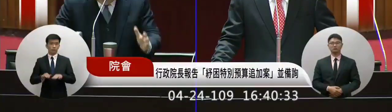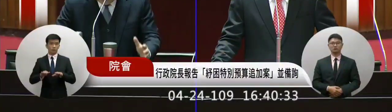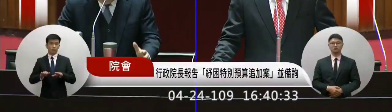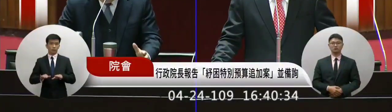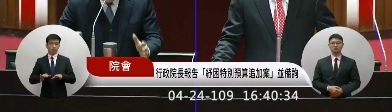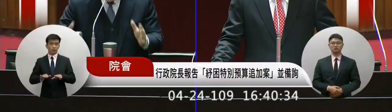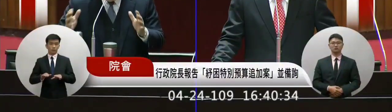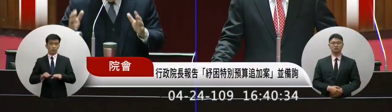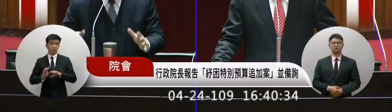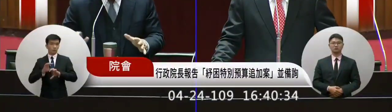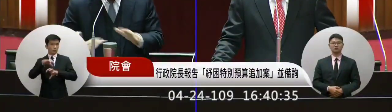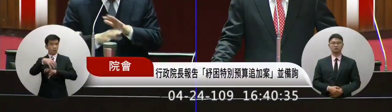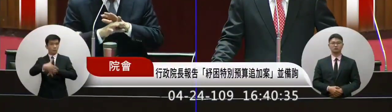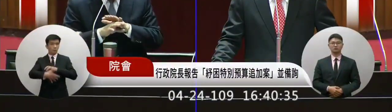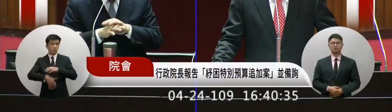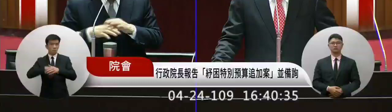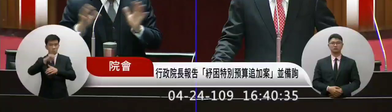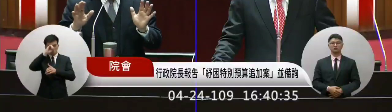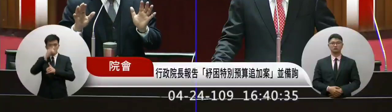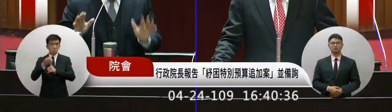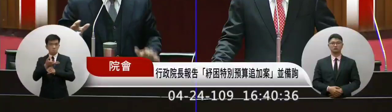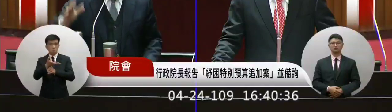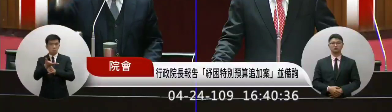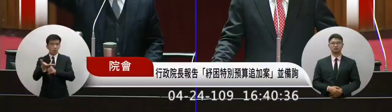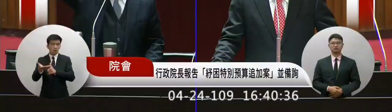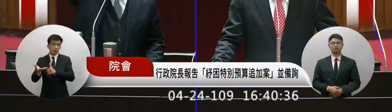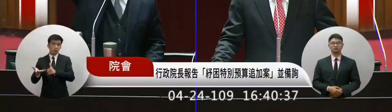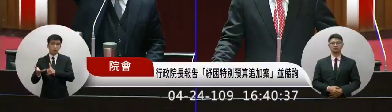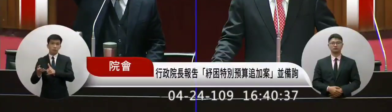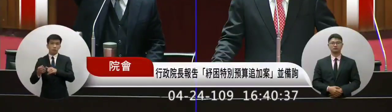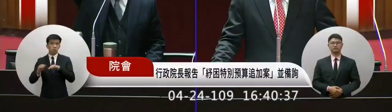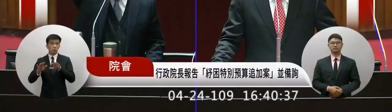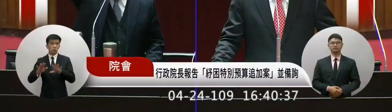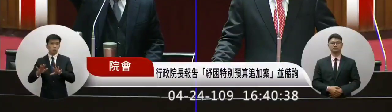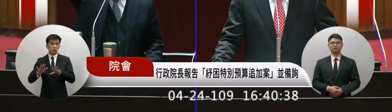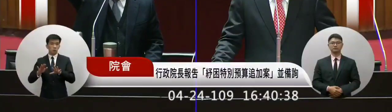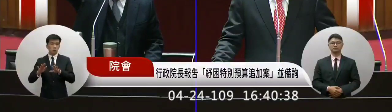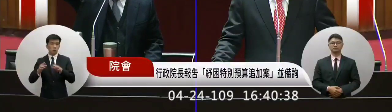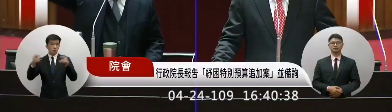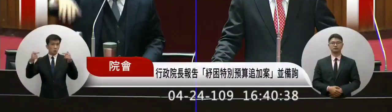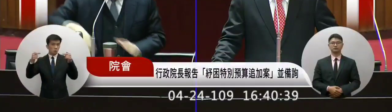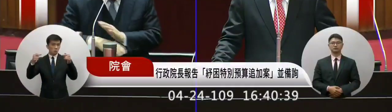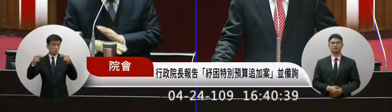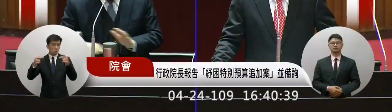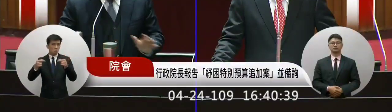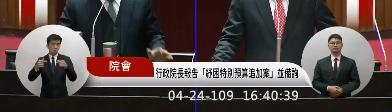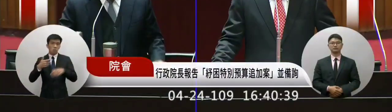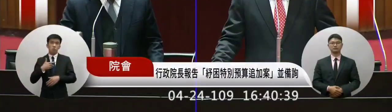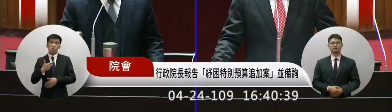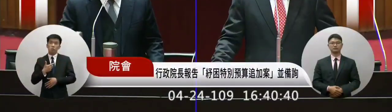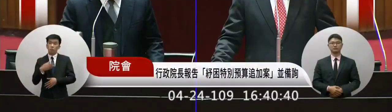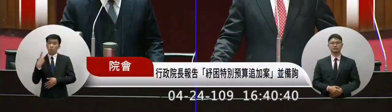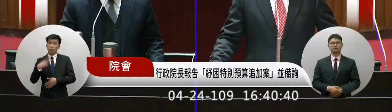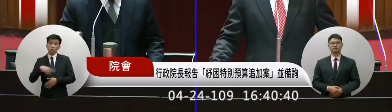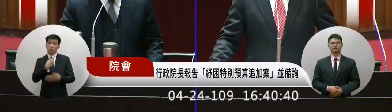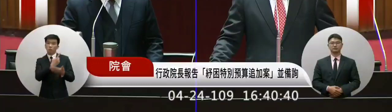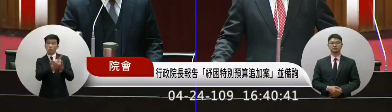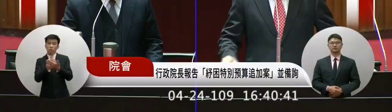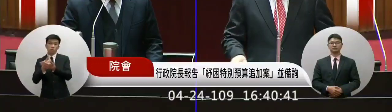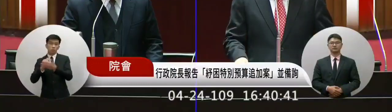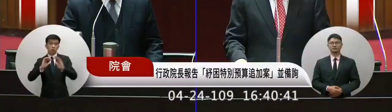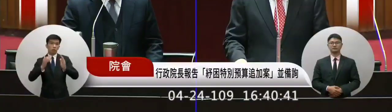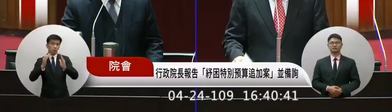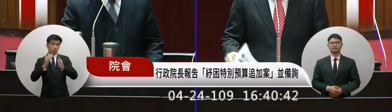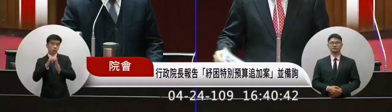这个整个世界的疫情确实还没有看到是不是已经过了高峰，各国有各国运作